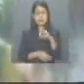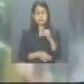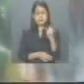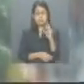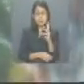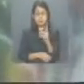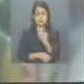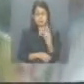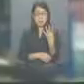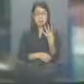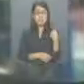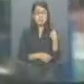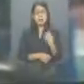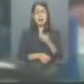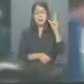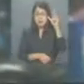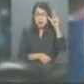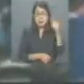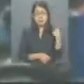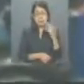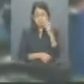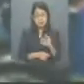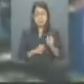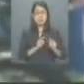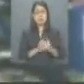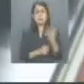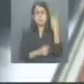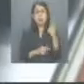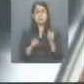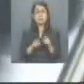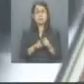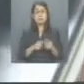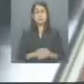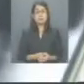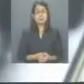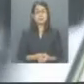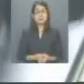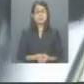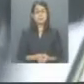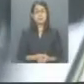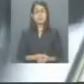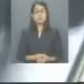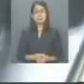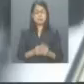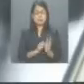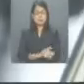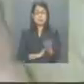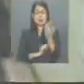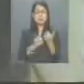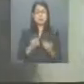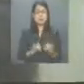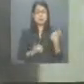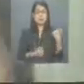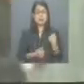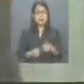บ้าและใบกระท่อมเหตุการณ์นั้นเกิดขึ้นเมื่อวานนี้เช่นเดียวกันนะคะและเมื่อช่วงเช้าที่ผ่านมาค่ะมีเหตุลอบว